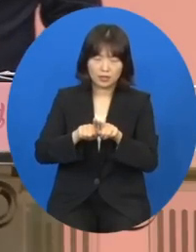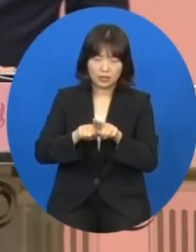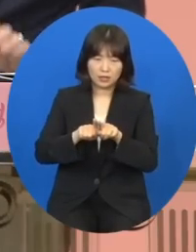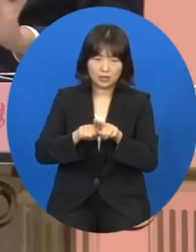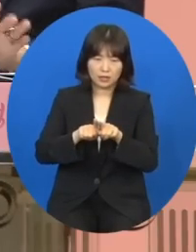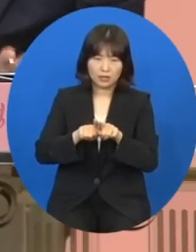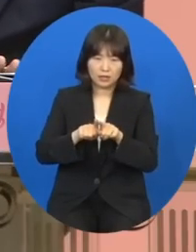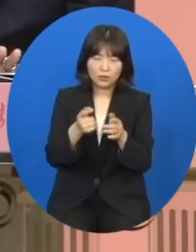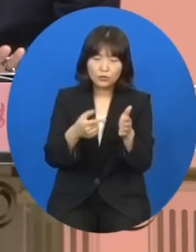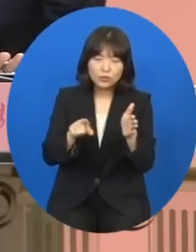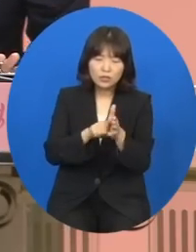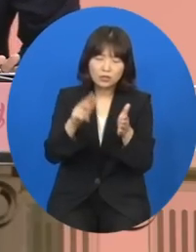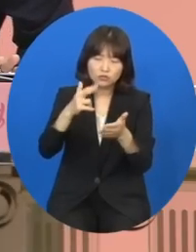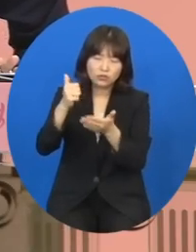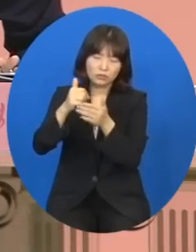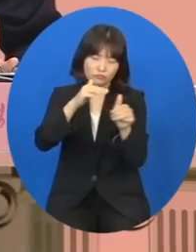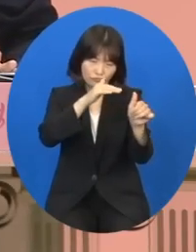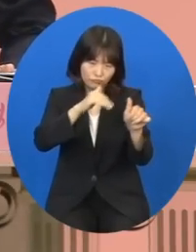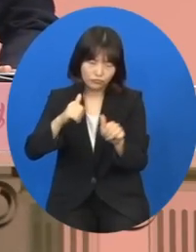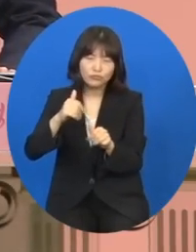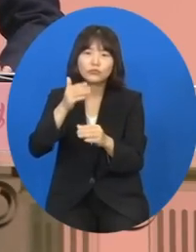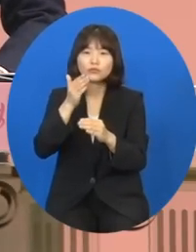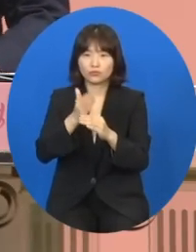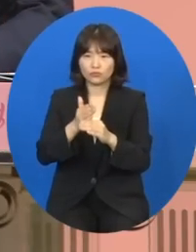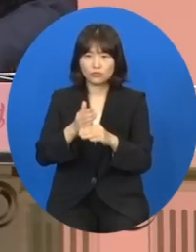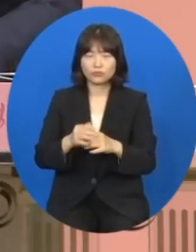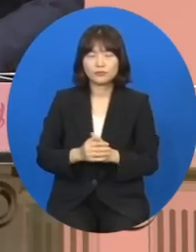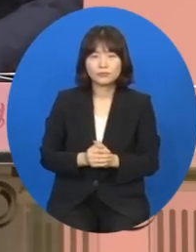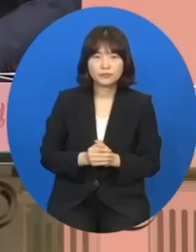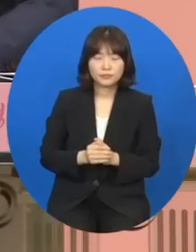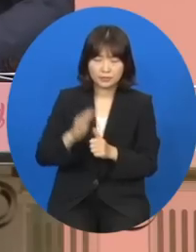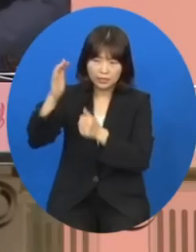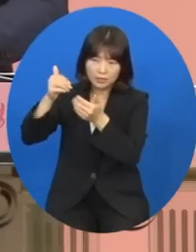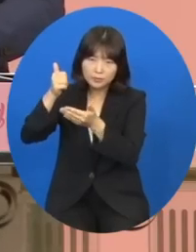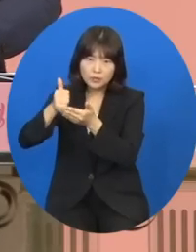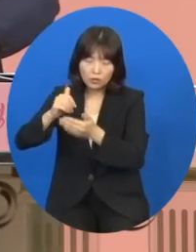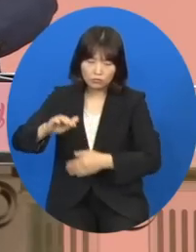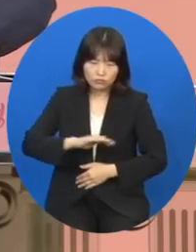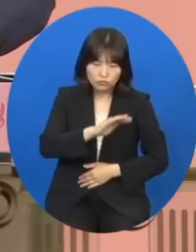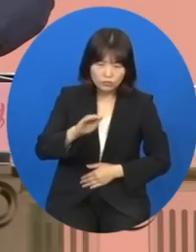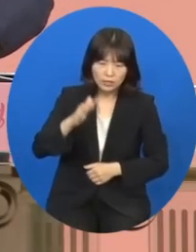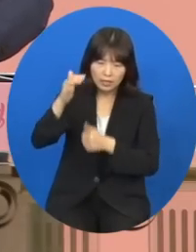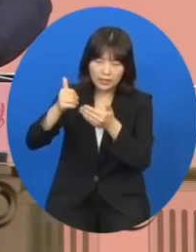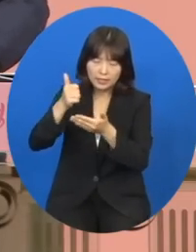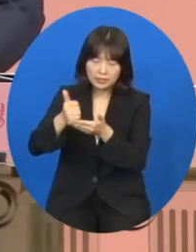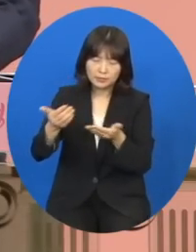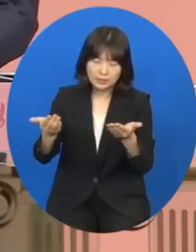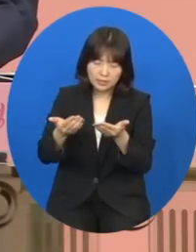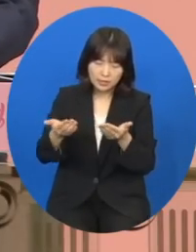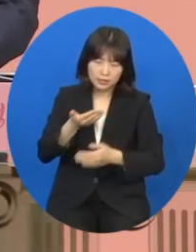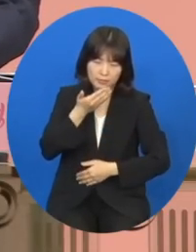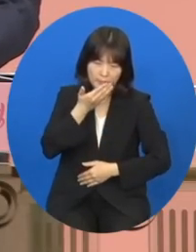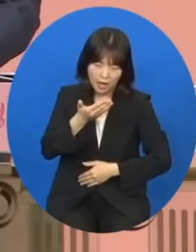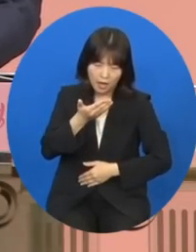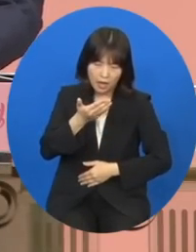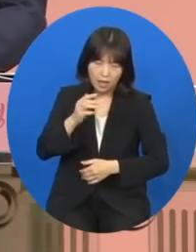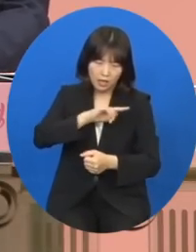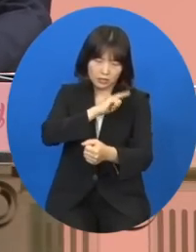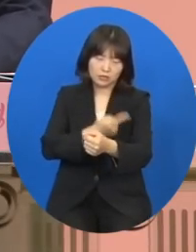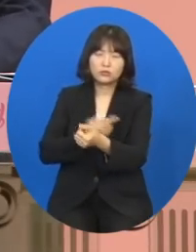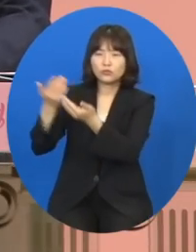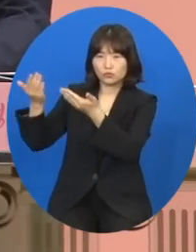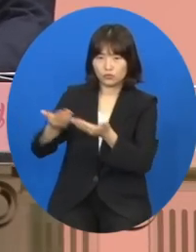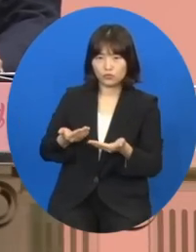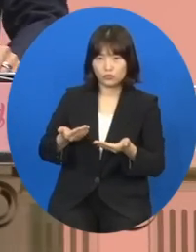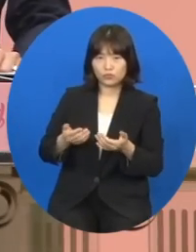계십니다 dm 타월 싸 스튜디오 해소 골 그리고 하나님께서 우리가 하나님의 일을 할 수 있도록 능력 주십니다 주께 하듯 올